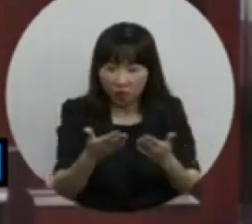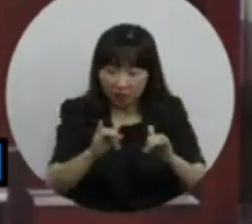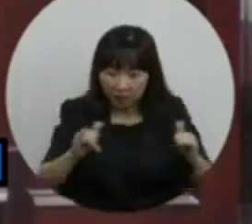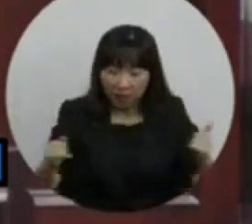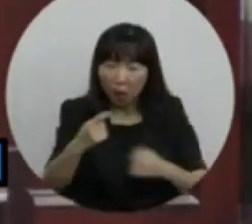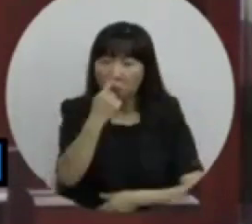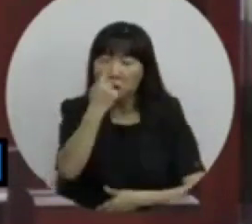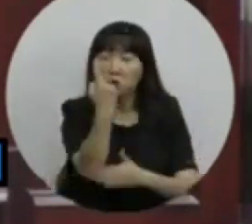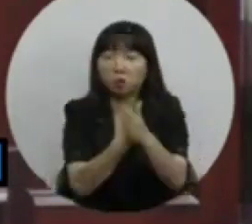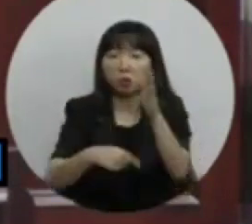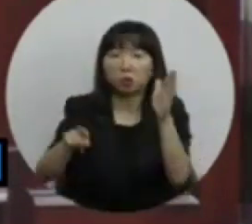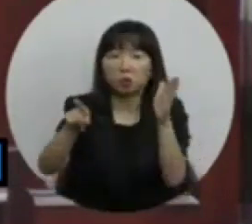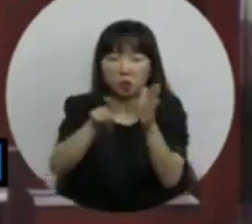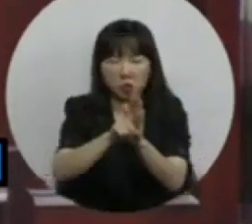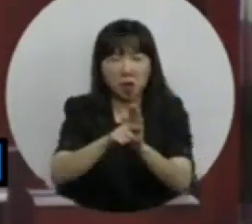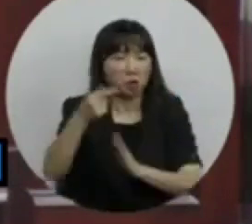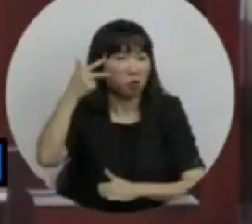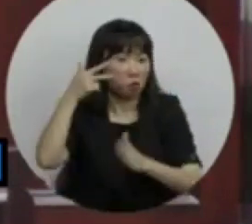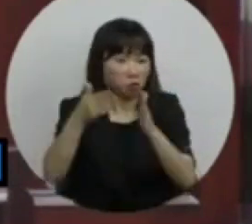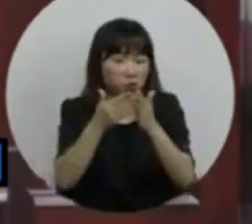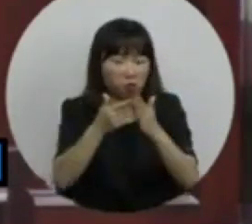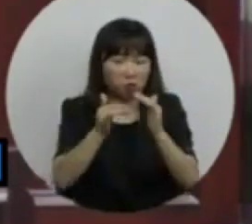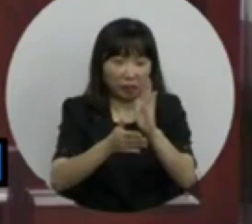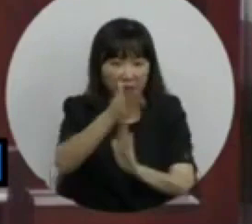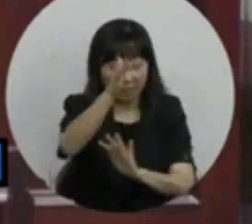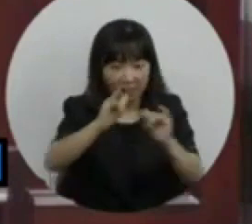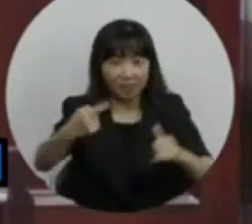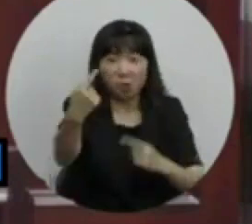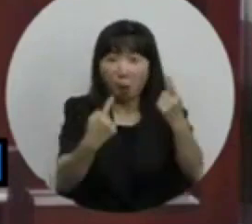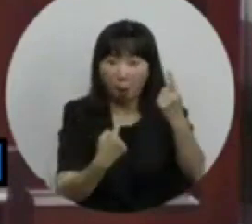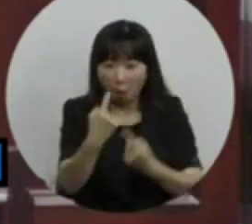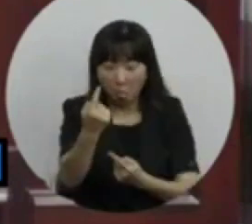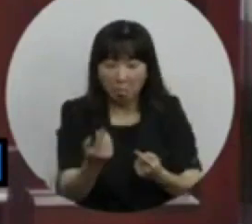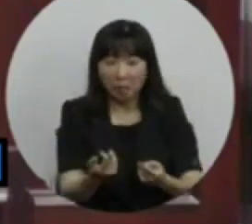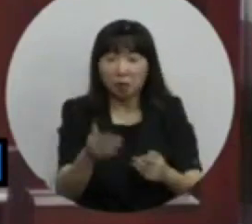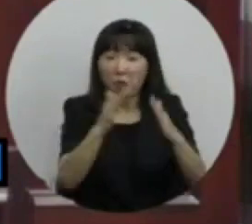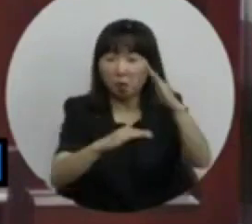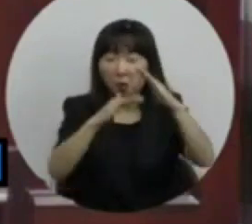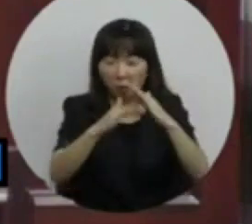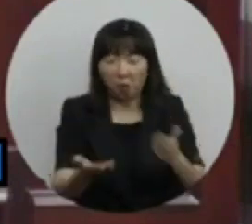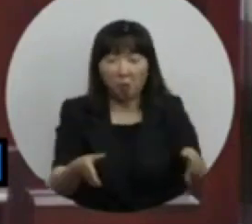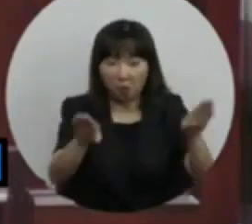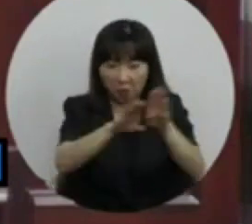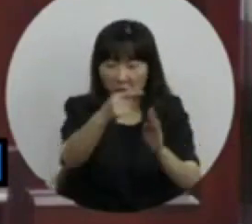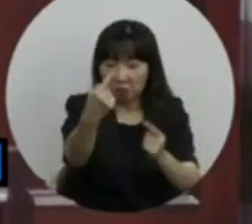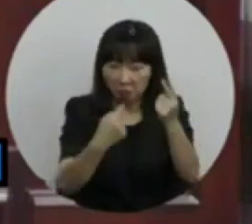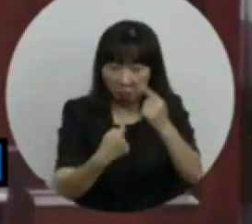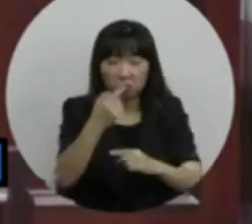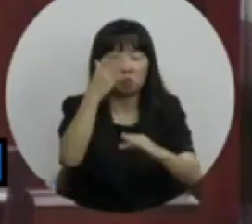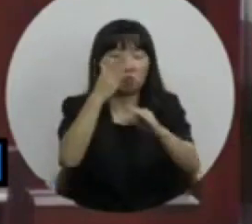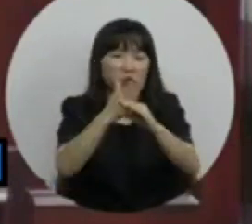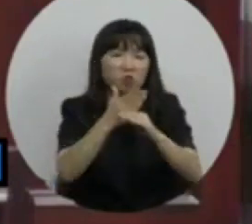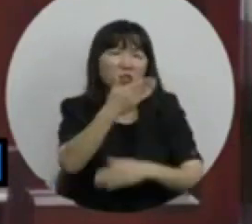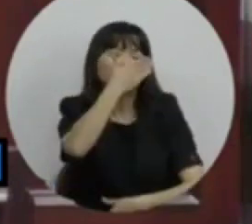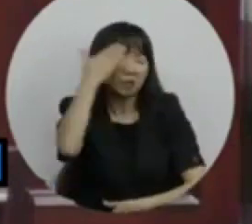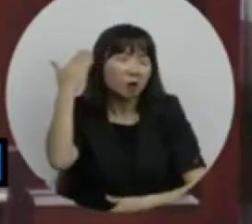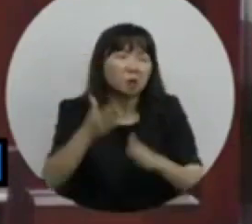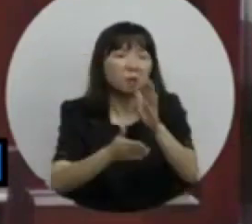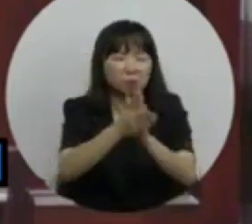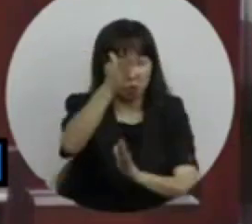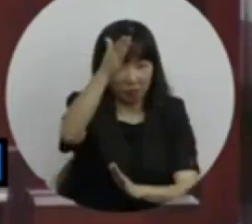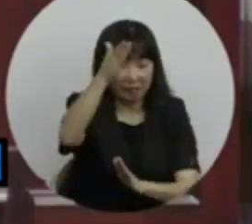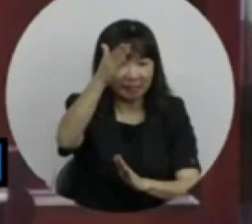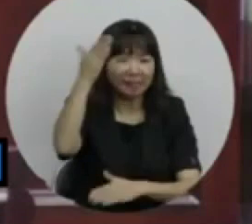방문하는 기관들도 늘고 있습니다. 올해도 최우수 청렴도시의 명성을 이어가도록